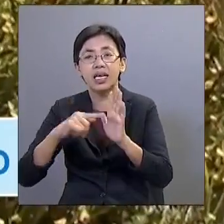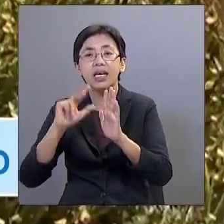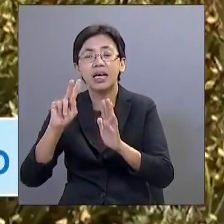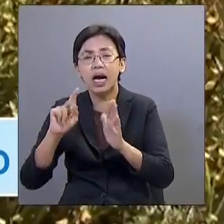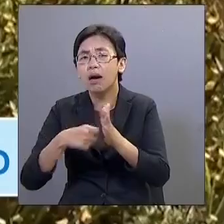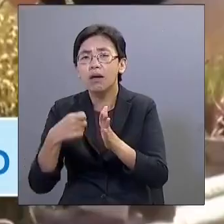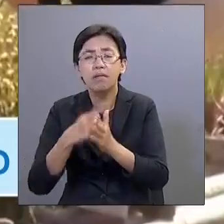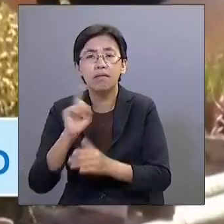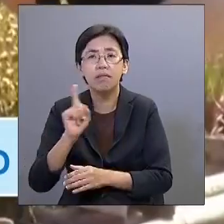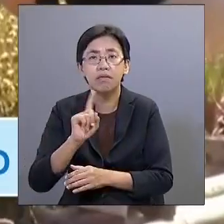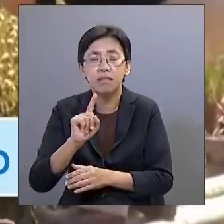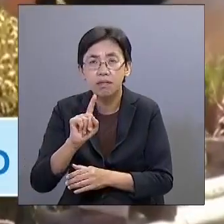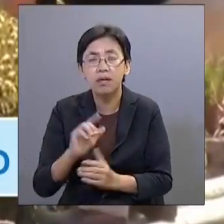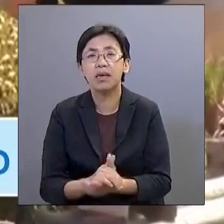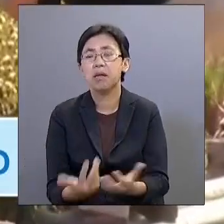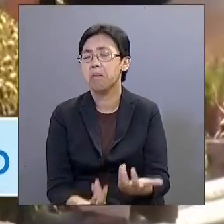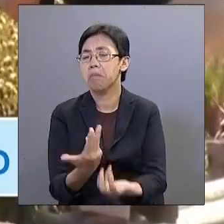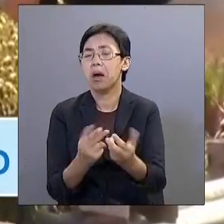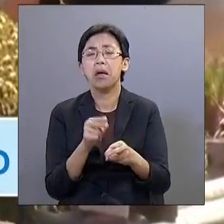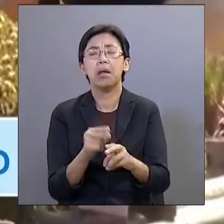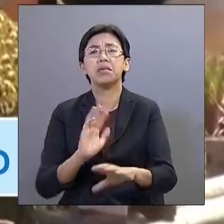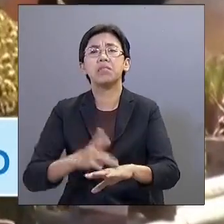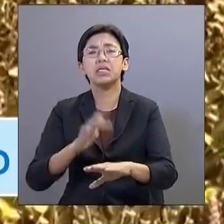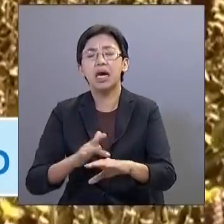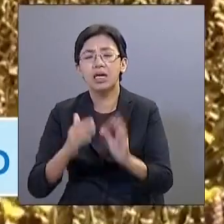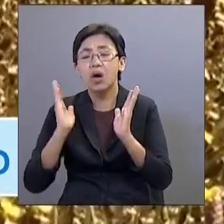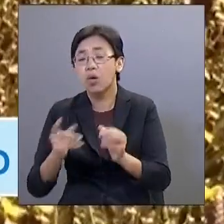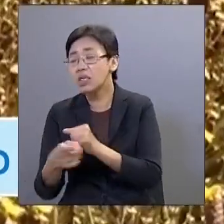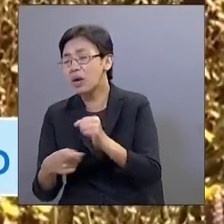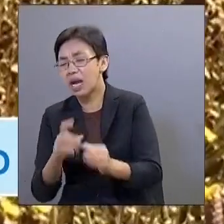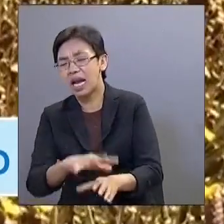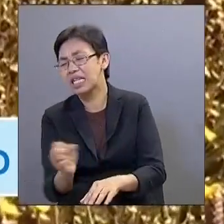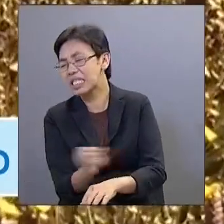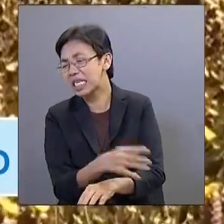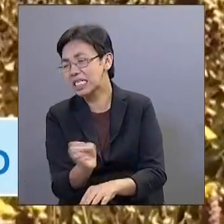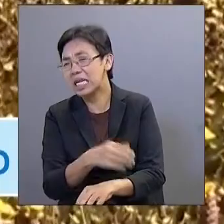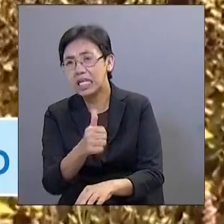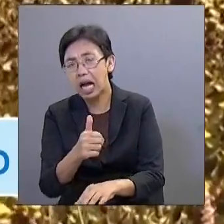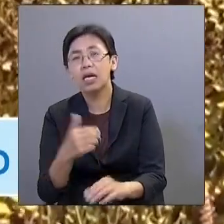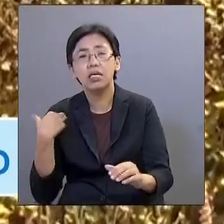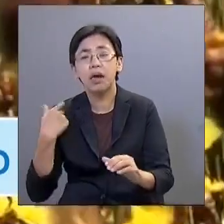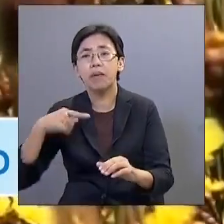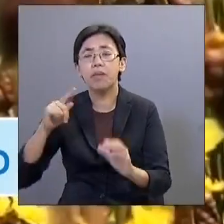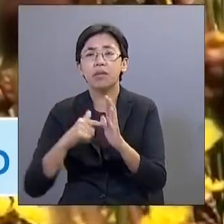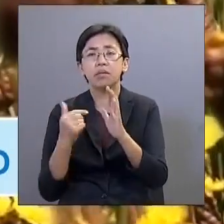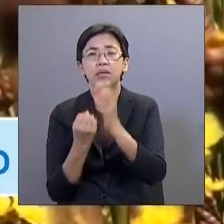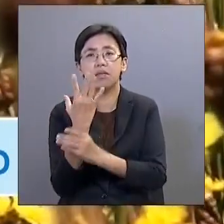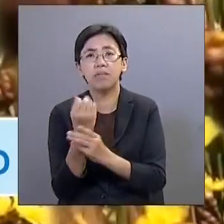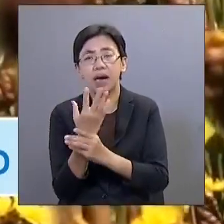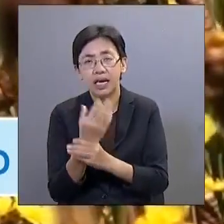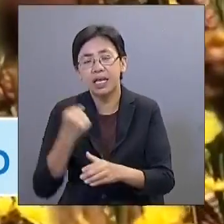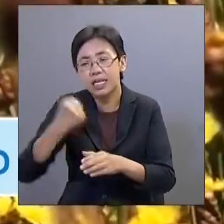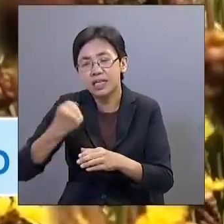ามันอยู่ในประเภทวัชพืชชาวนามักจะถอนทิ้งก่อนที่จะทำนาแต่มีประโยชน์ในการทำสมุนไพรค่ะส่วนหัวนำมาตำผส